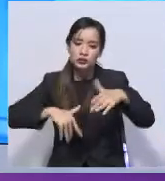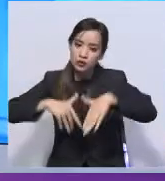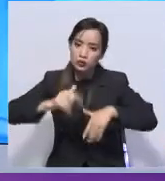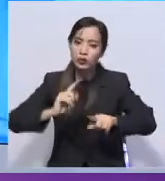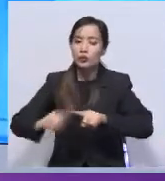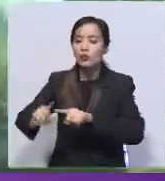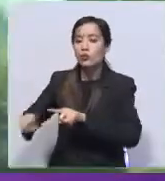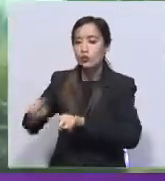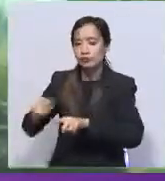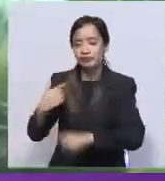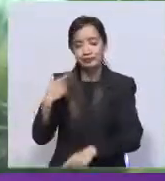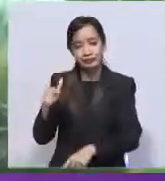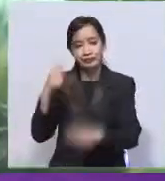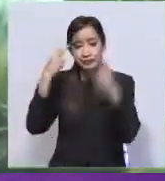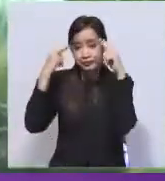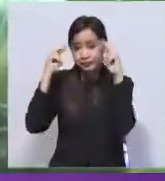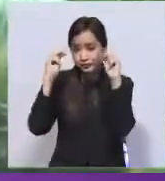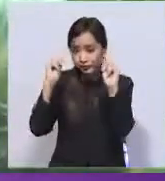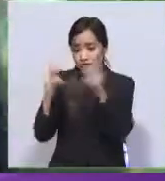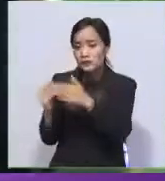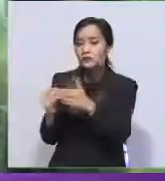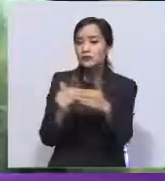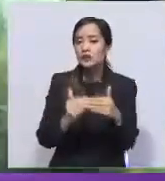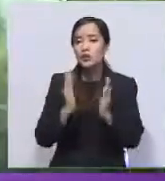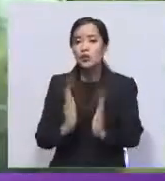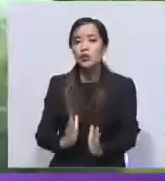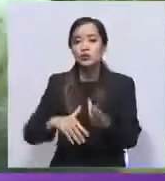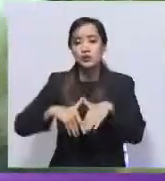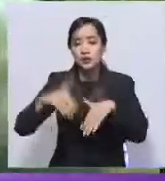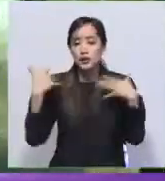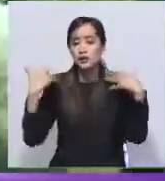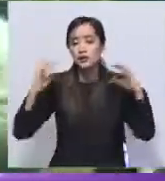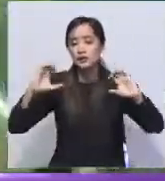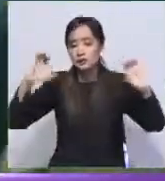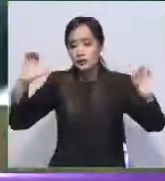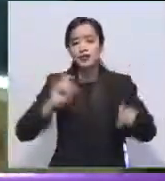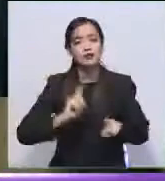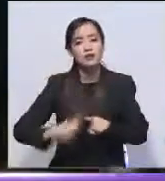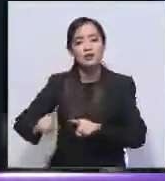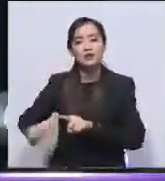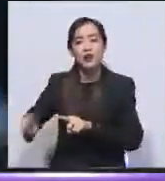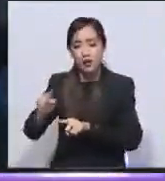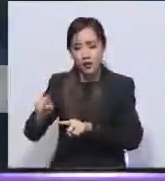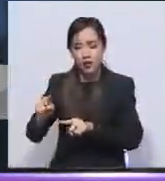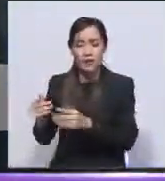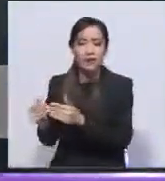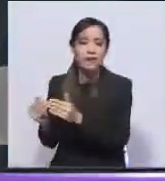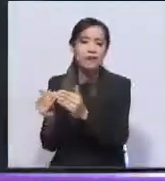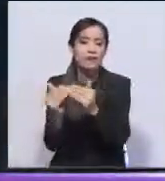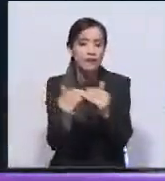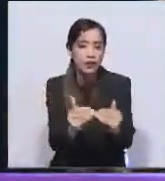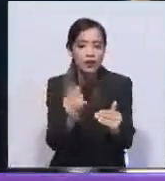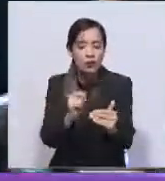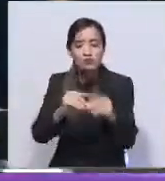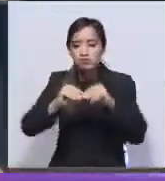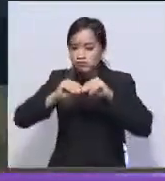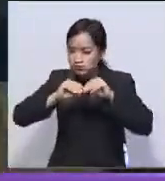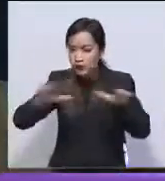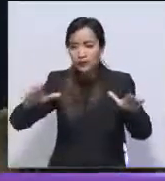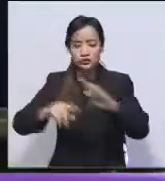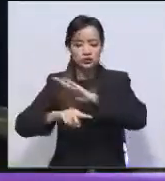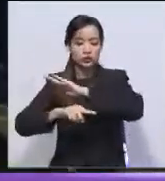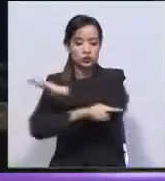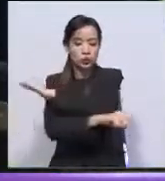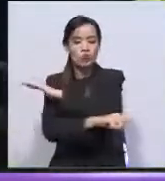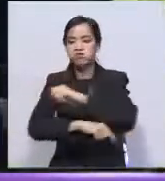ายกรัฐมนตรีนำข้าราชการและประชาชนนะคะรวมไปถึงภาคส่วนต่างๆในการนำการประกาศเจตนาร